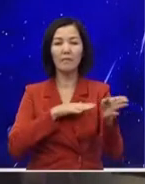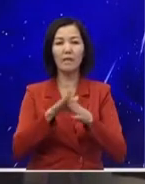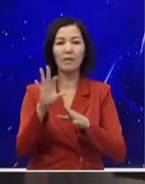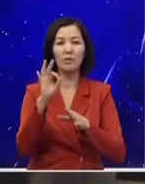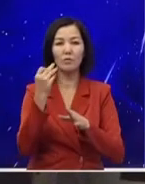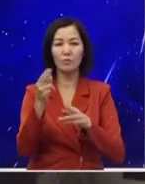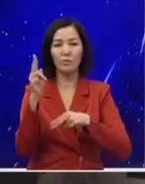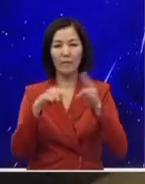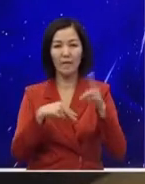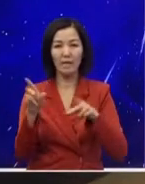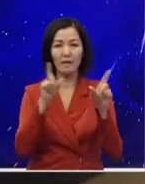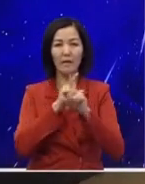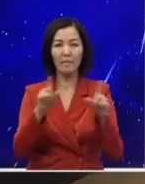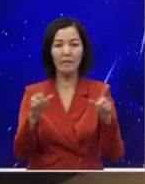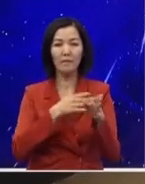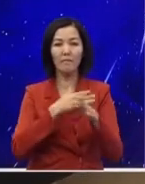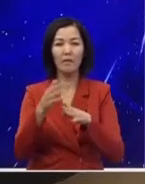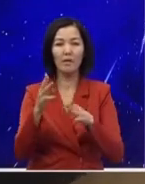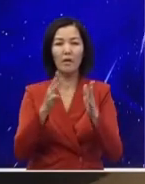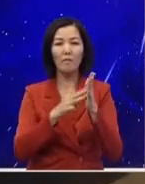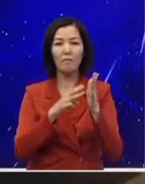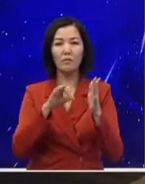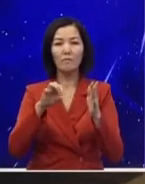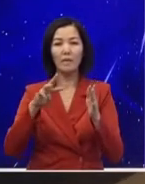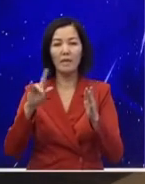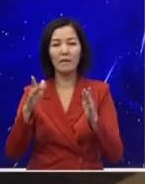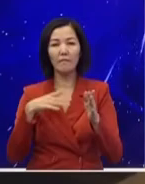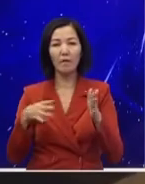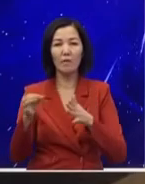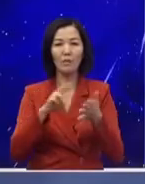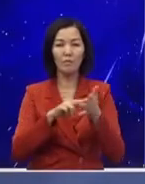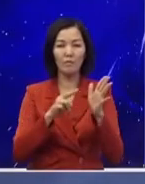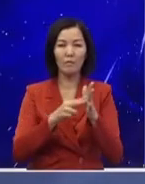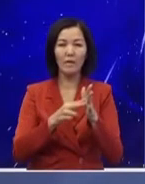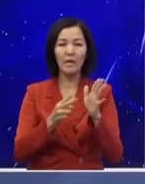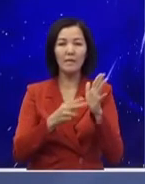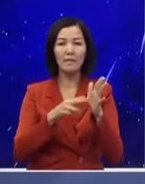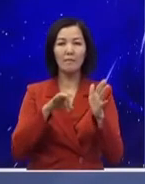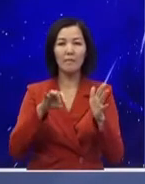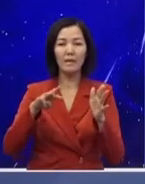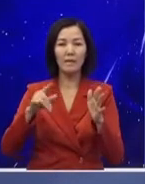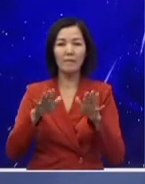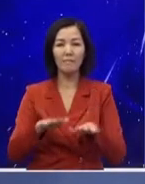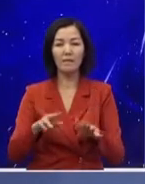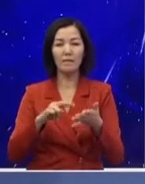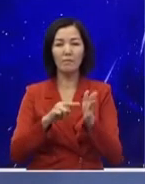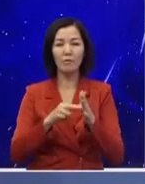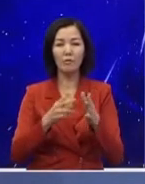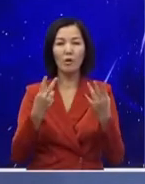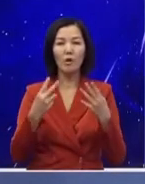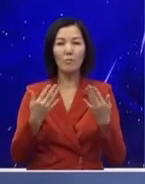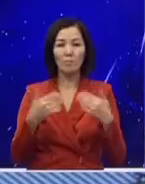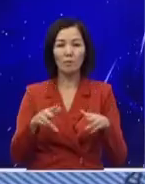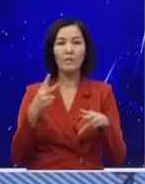и инфраструктурных объектов было выделено более 8 миллиардов тенге из областного бюджета и 7 миллиардов из местного. После завершения